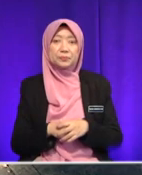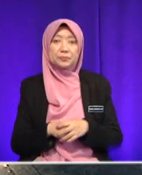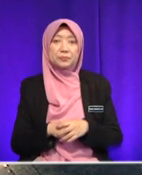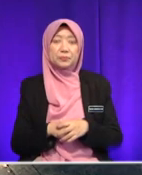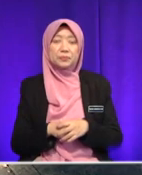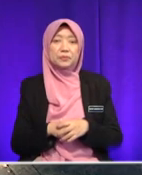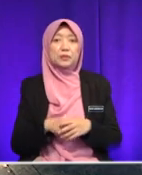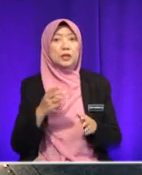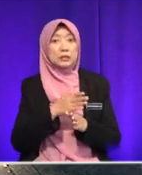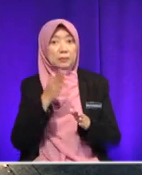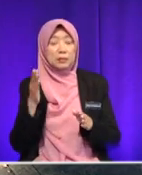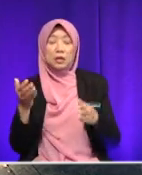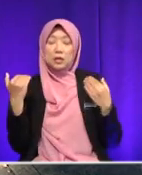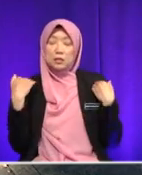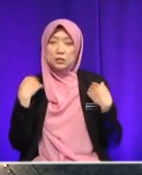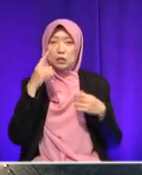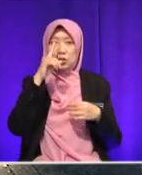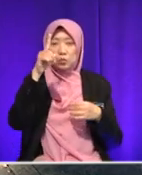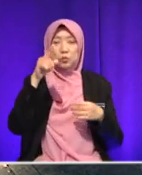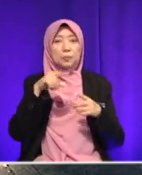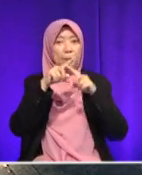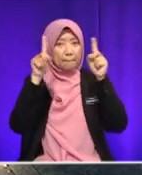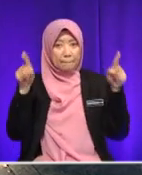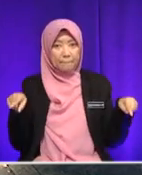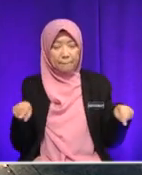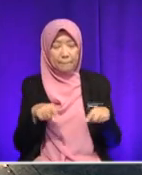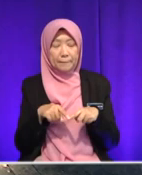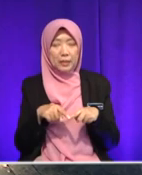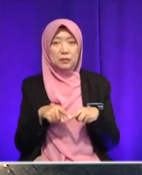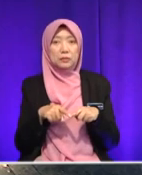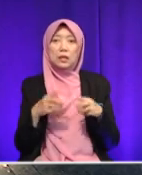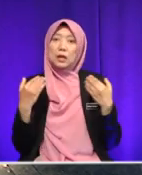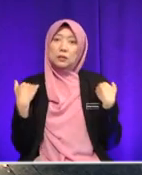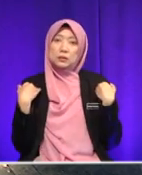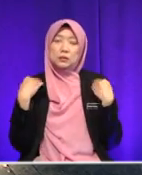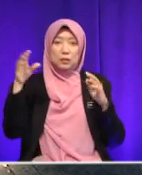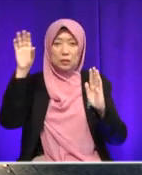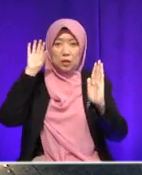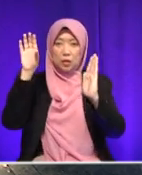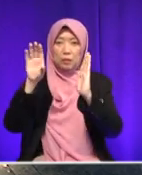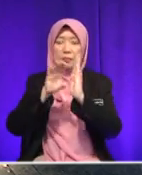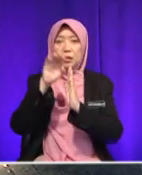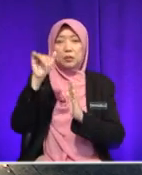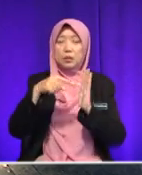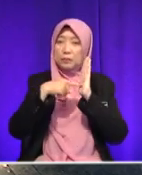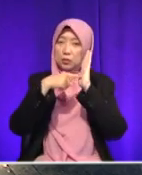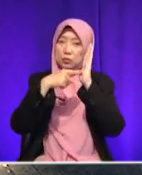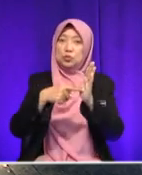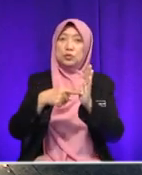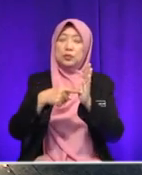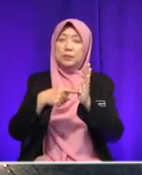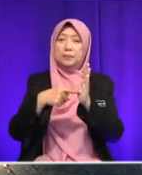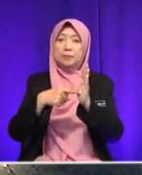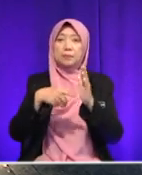sebelah Nisa ada satu papan. Baik. Okey. Di papan itu ada gambar yang menunjukkan